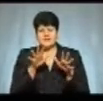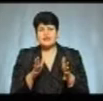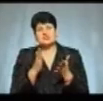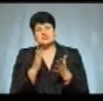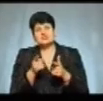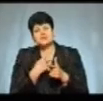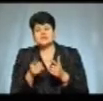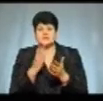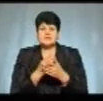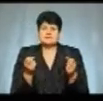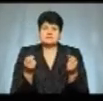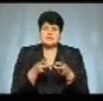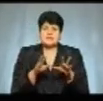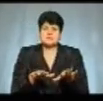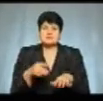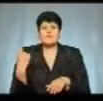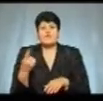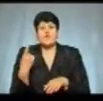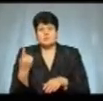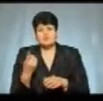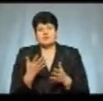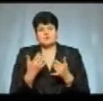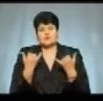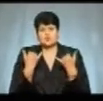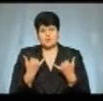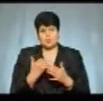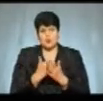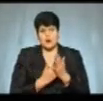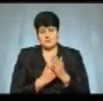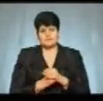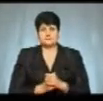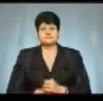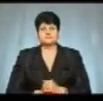для утилізації тваринних рештків в області, з'ясуємо сьогодні у програмі.